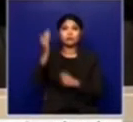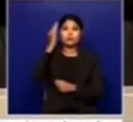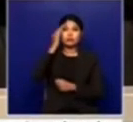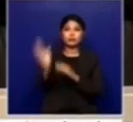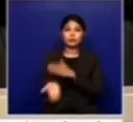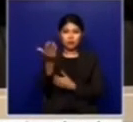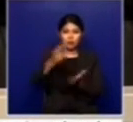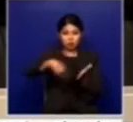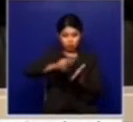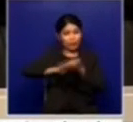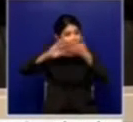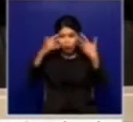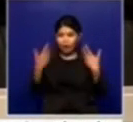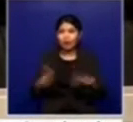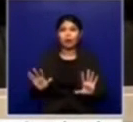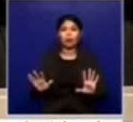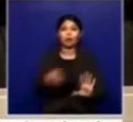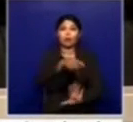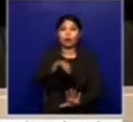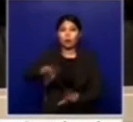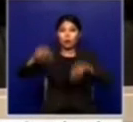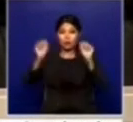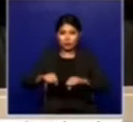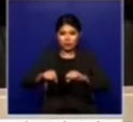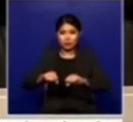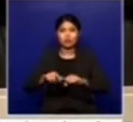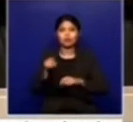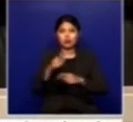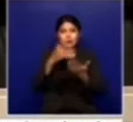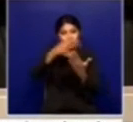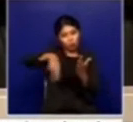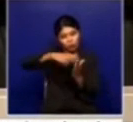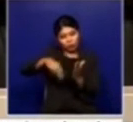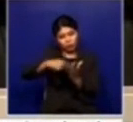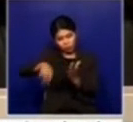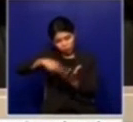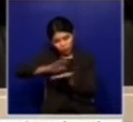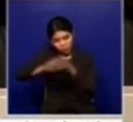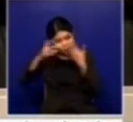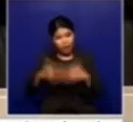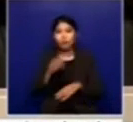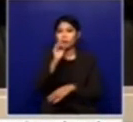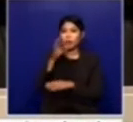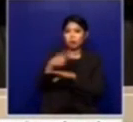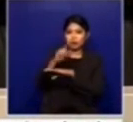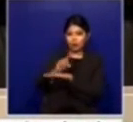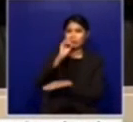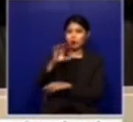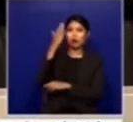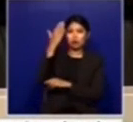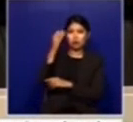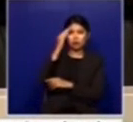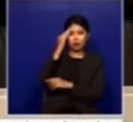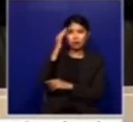ตรวจเสร็จสิ้นหมดทุกมาตราแล้วและท่านนายกก็ได้แจ้งต่อท่านประธานเมื่อสักครู่นี้แล้วว่าน่าจะส่งร่างพระ